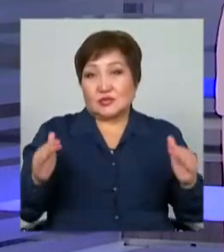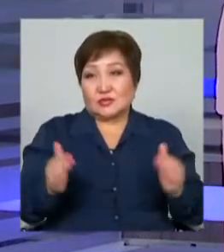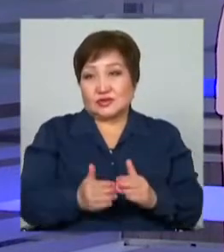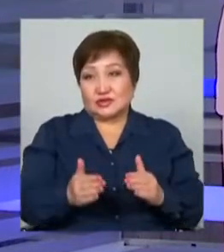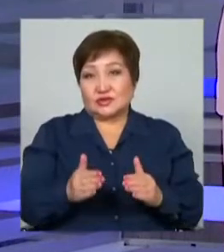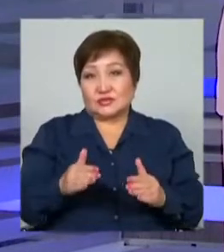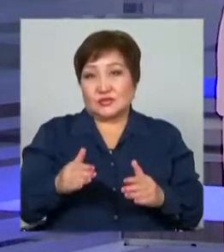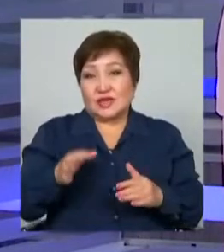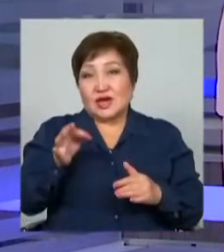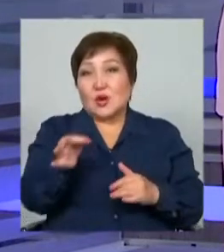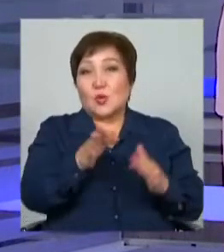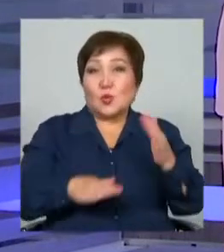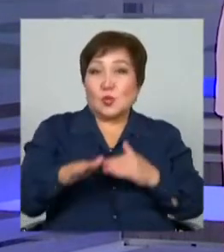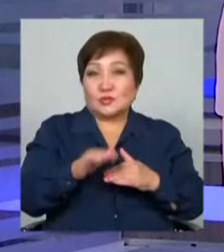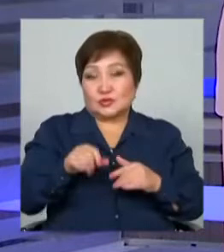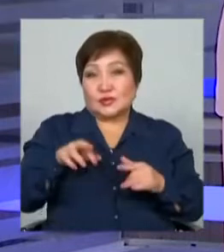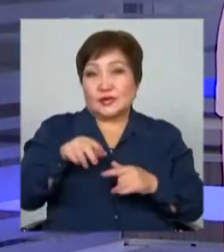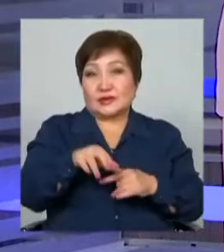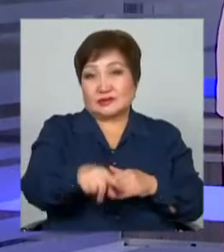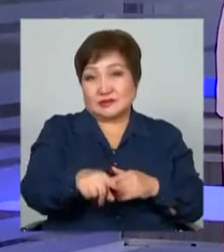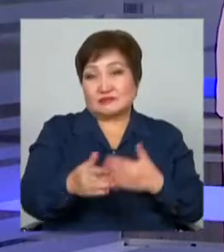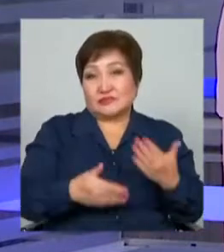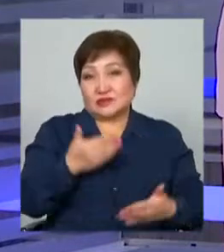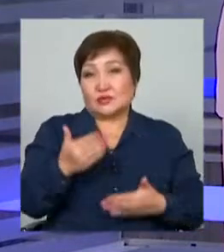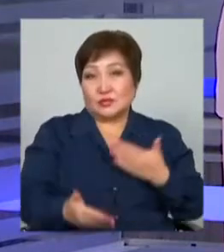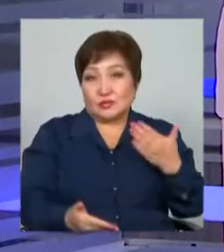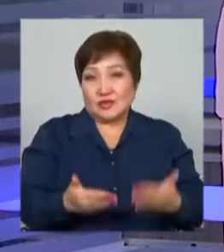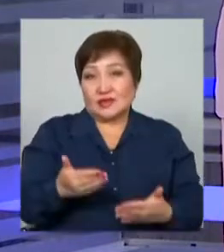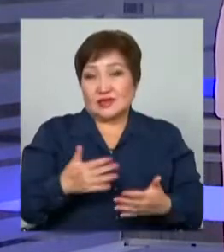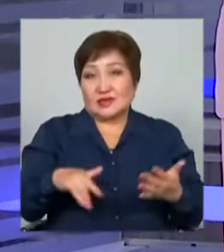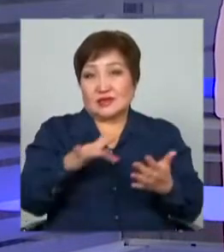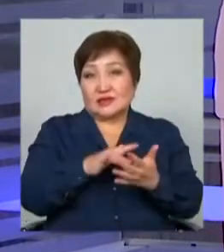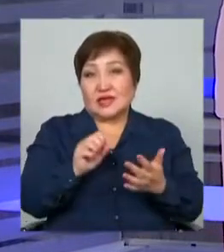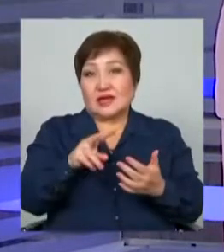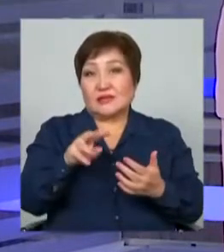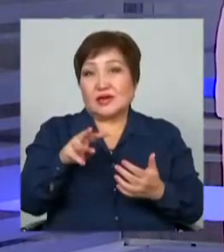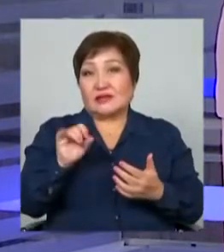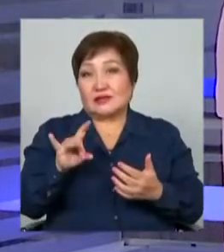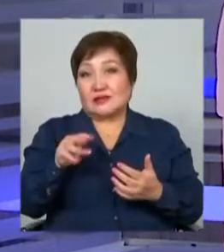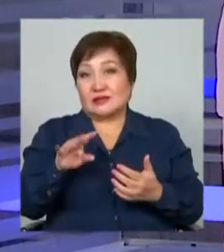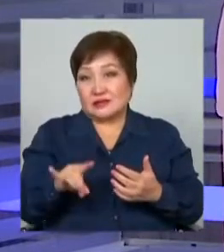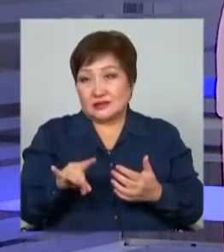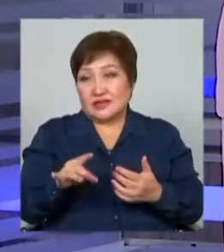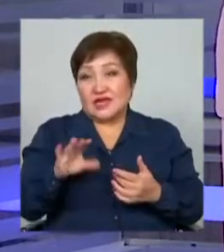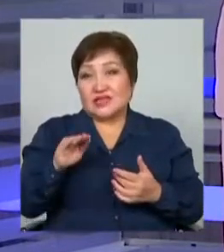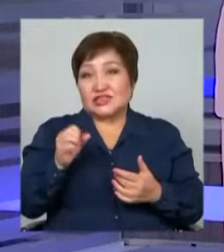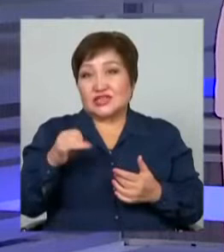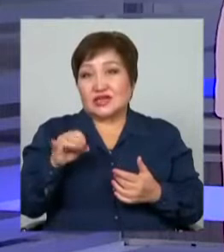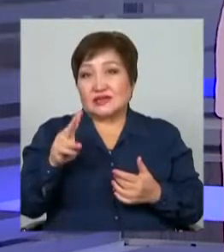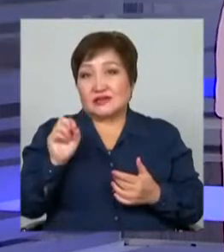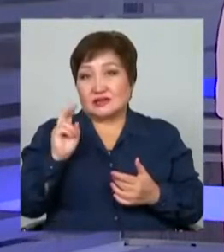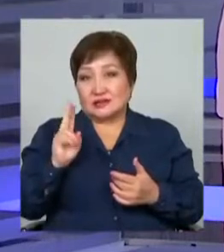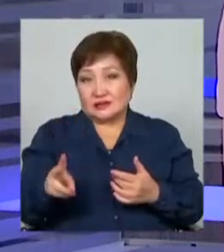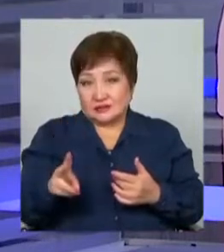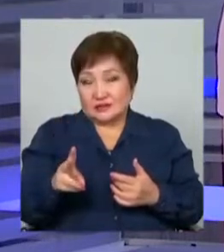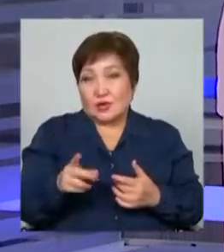болады. Атыраулық экологтардың айтуынша, қала іргесіндегі Алмалы ауылының тұсында жайық өзенінің орны ойсырап, әр жерінде аралдар пайда